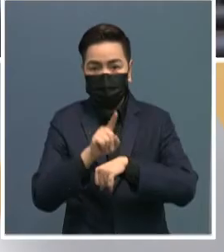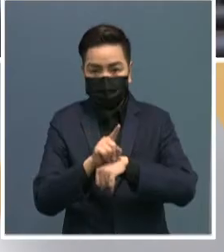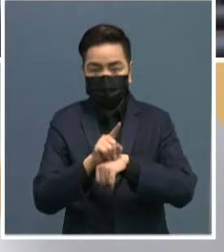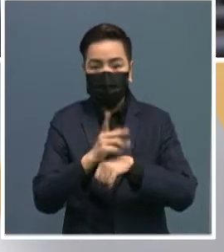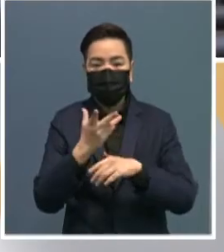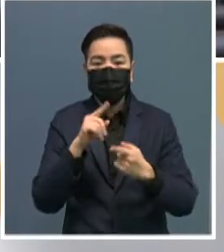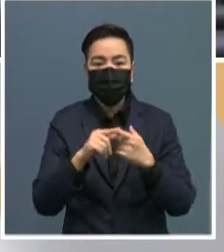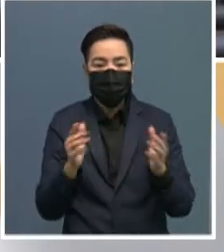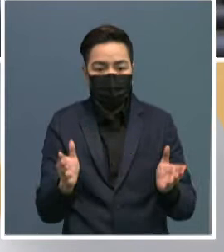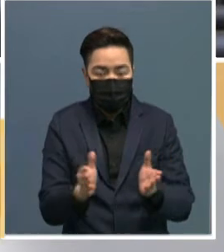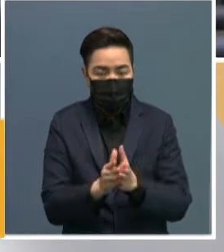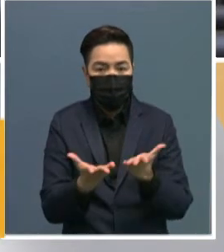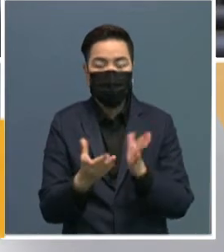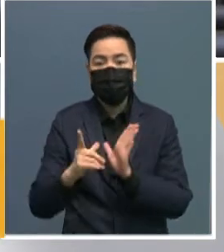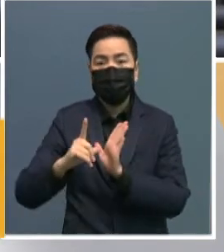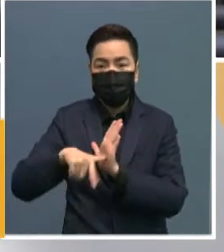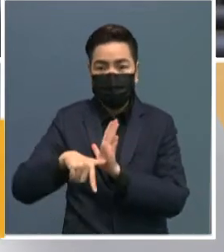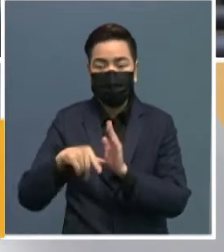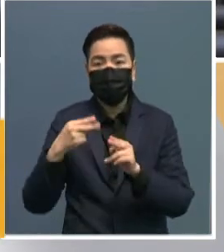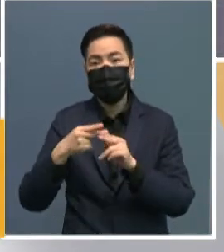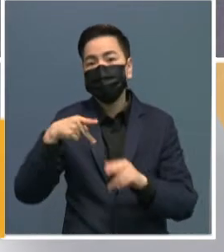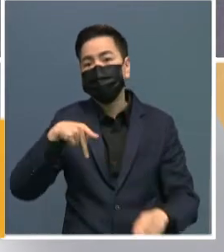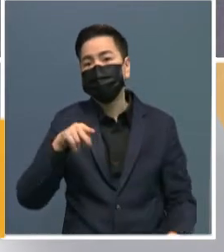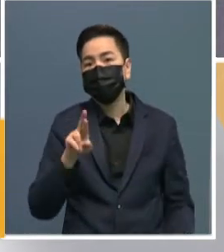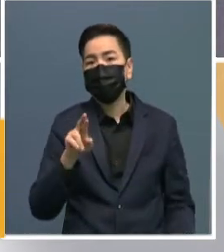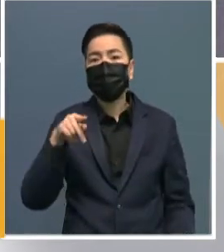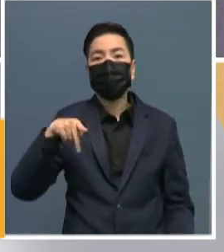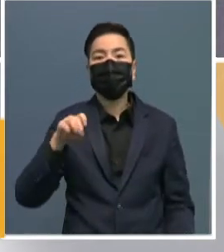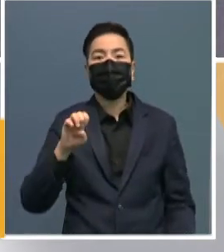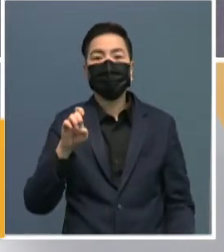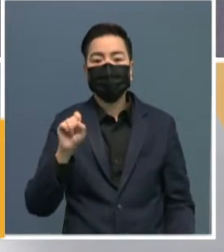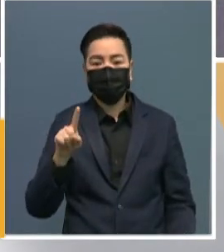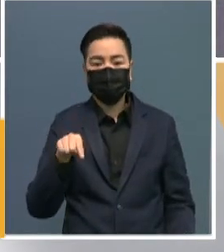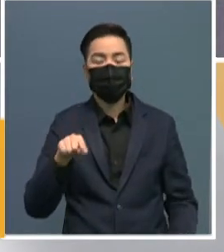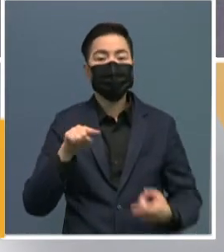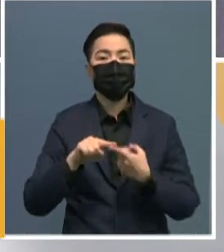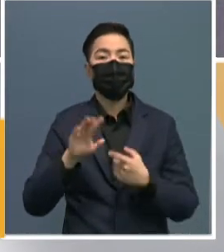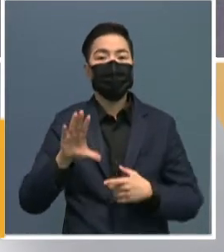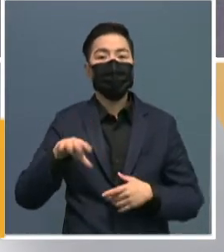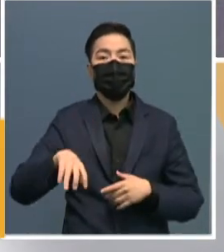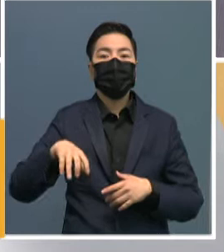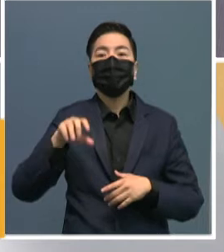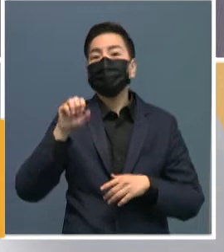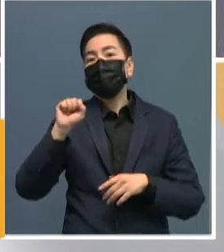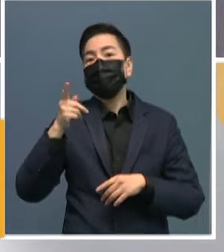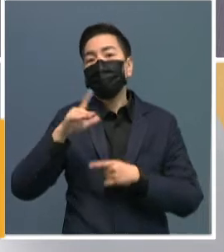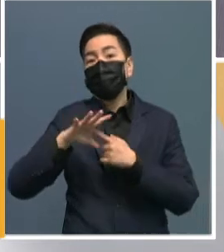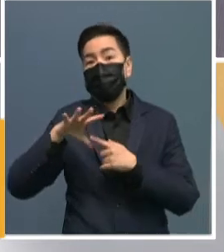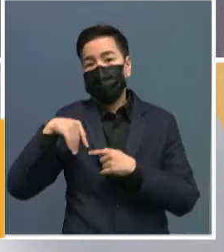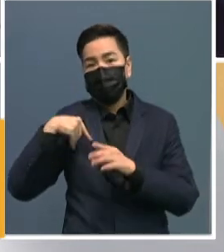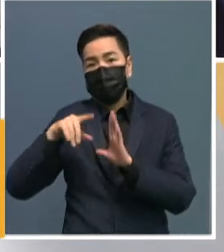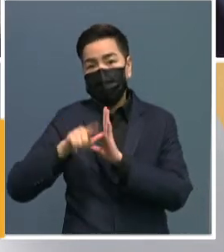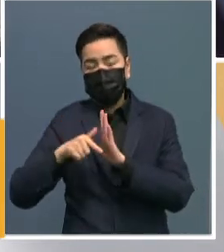ราษฎรรวมถึงทางเลขาธิการพรทิพย์เพชรเจริญด้วยนะคะในการพิการของทางสำนักงานเลขาธิการสภาผู้แทนราษฎร